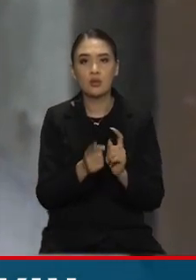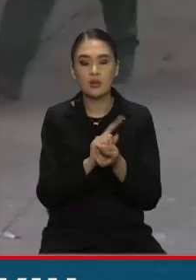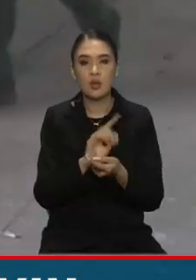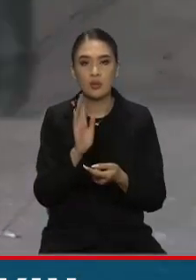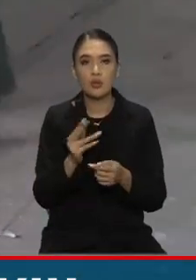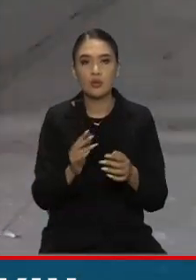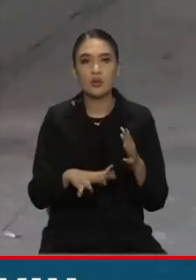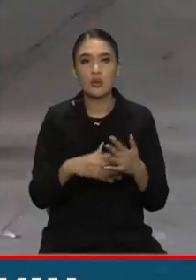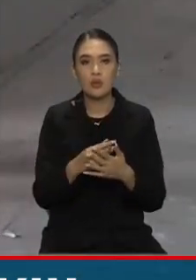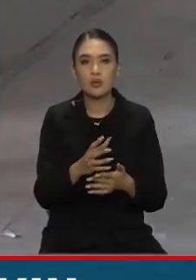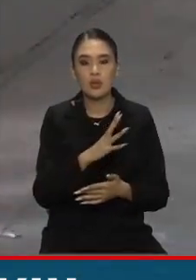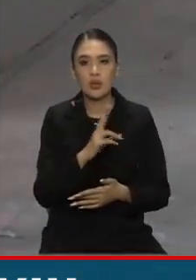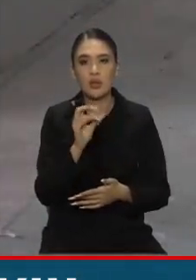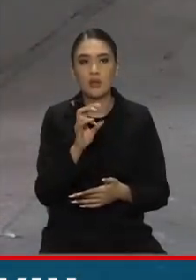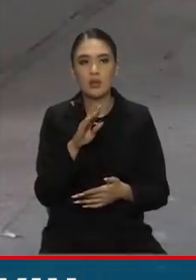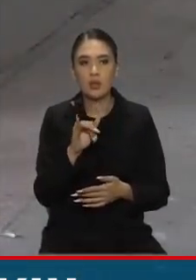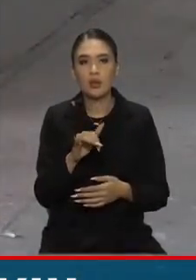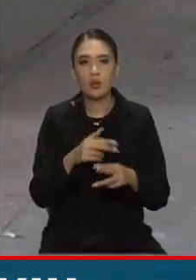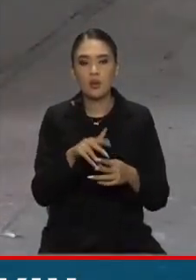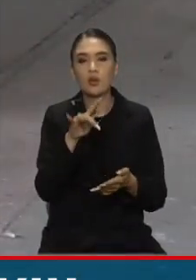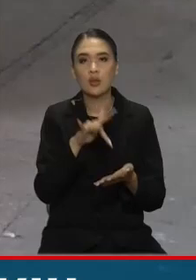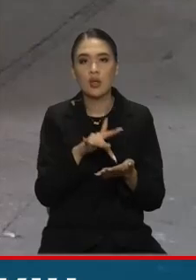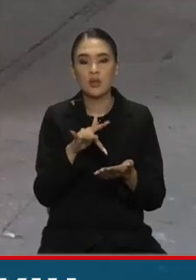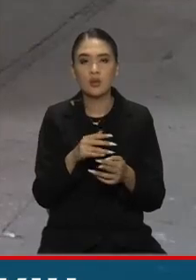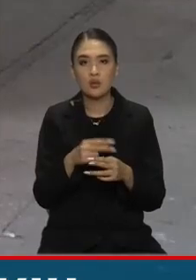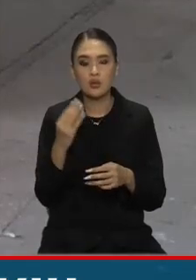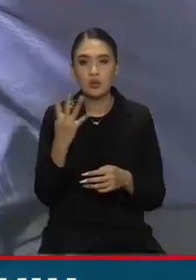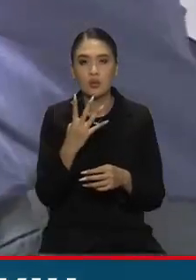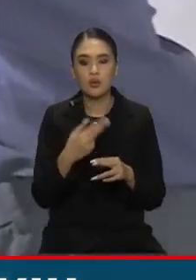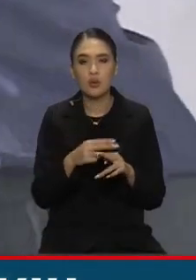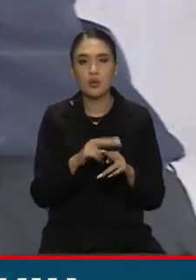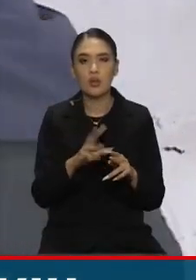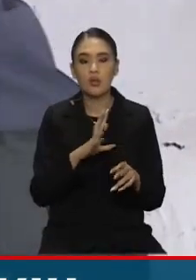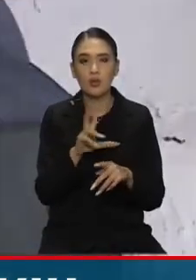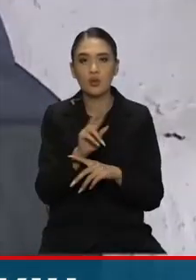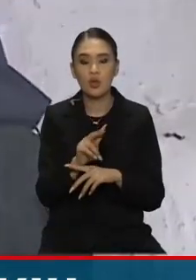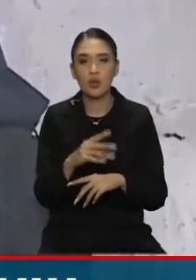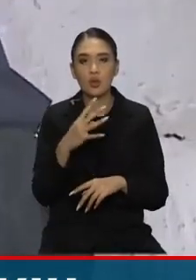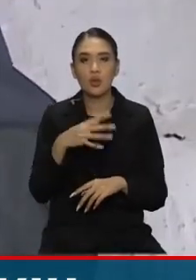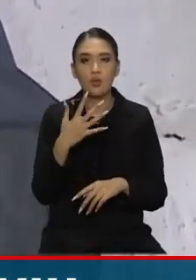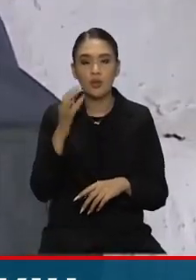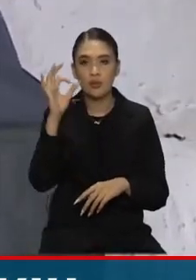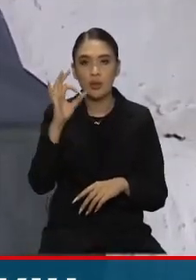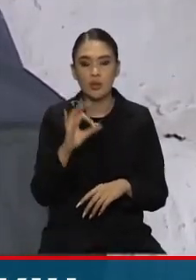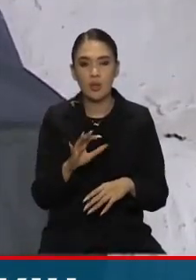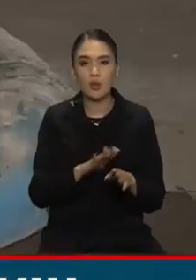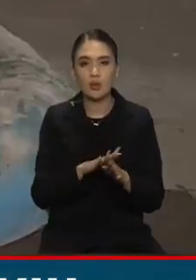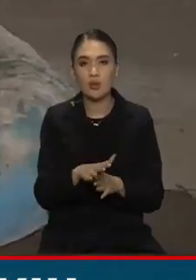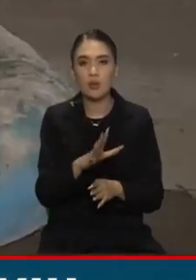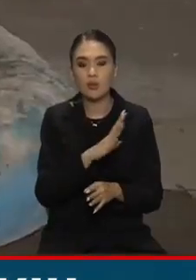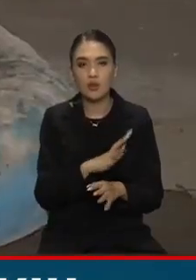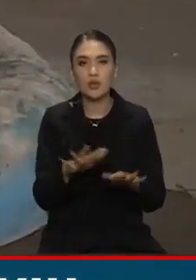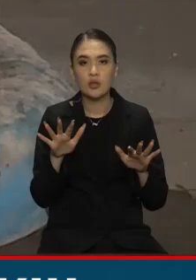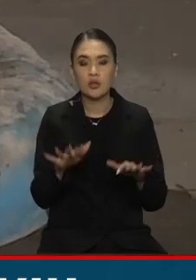бөлінді. Кентау жылу электр орталығындағы 4 қазандықтағы жөндеу жұмыстары 95%-ға орындалыпты. Жергілікті